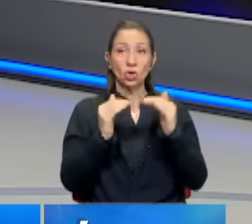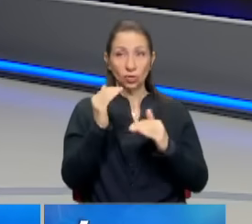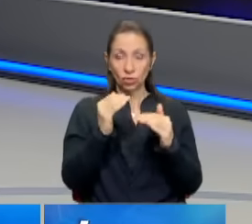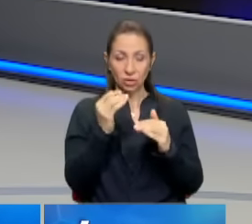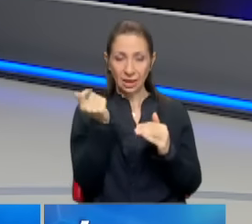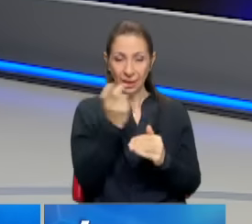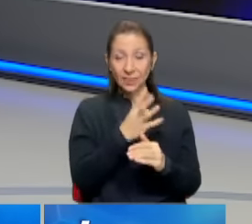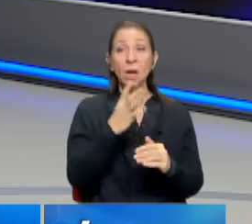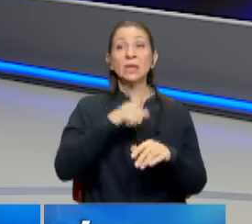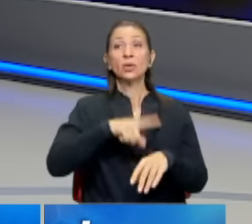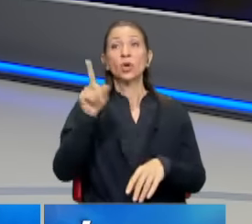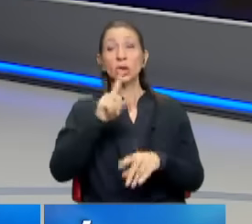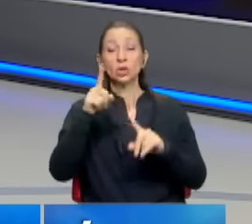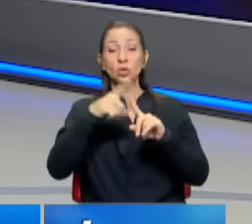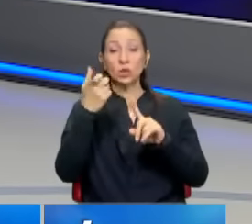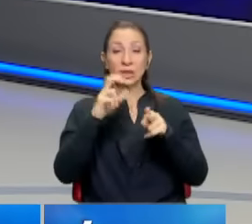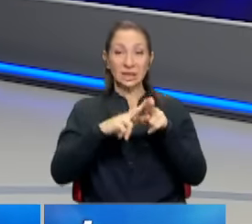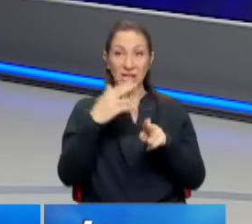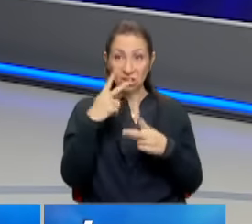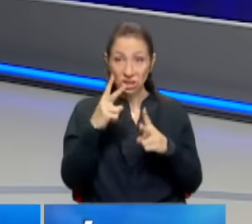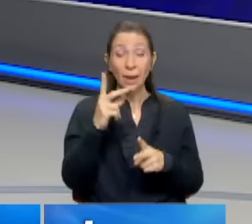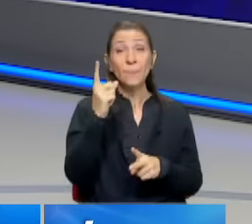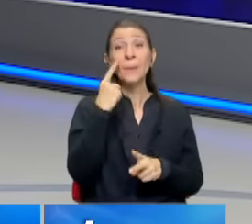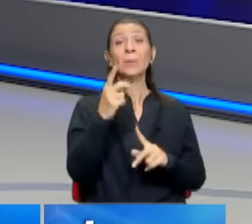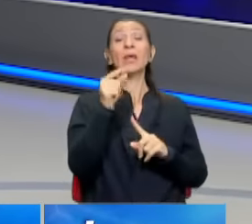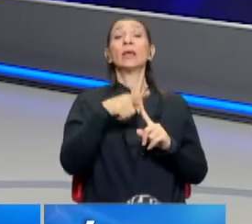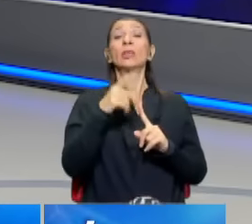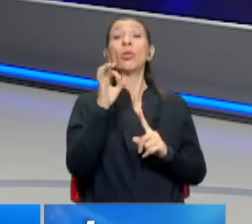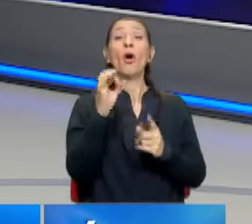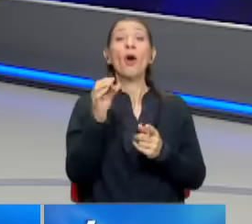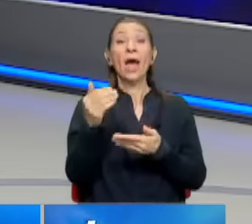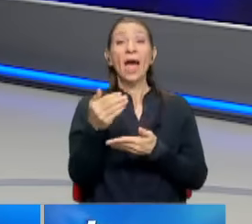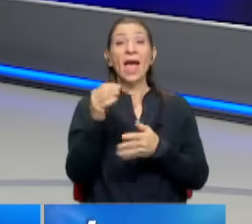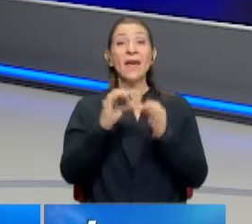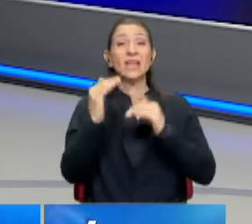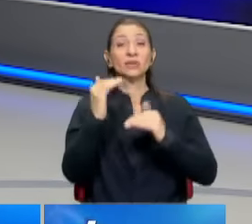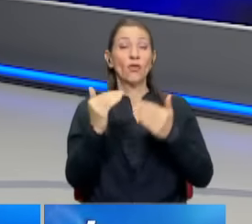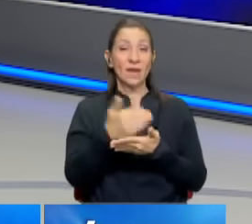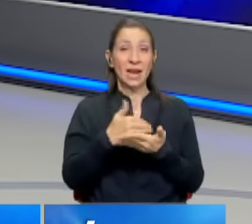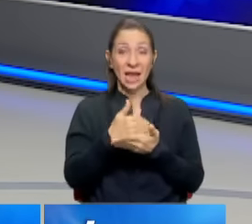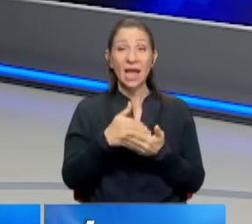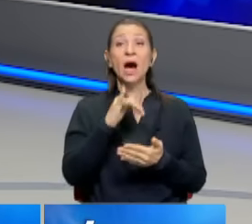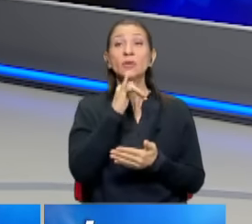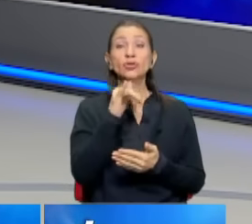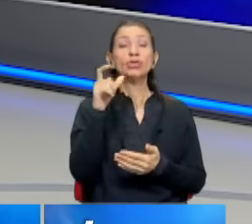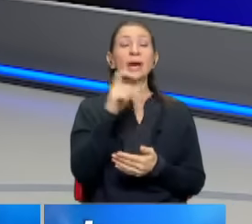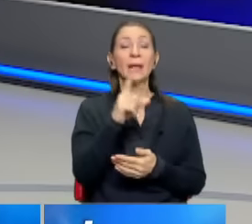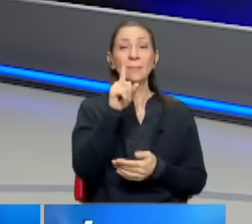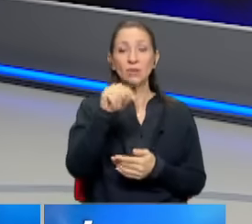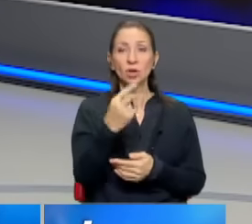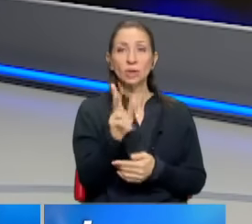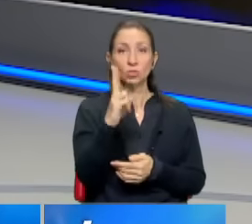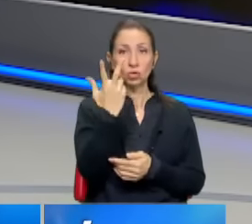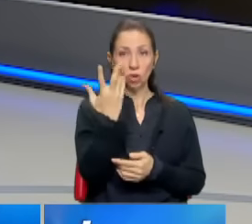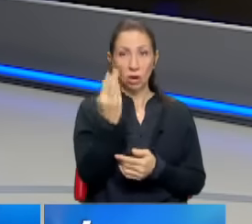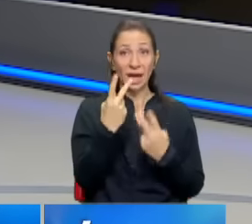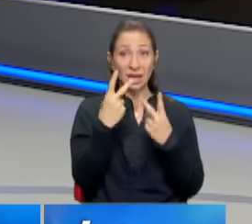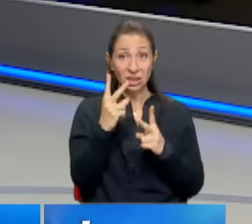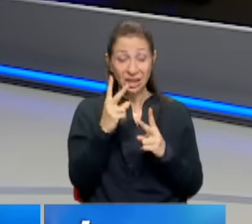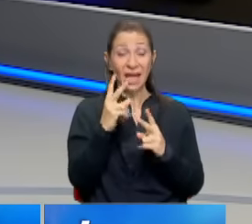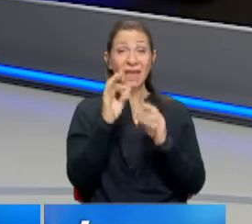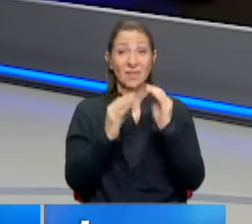10'da da TÜİK açıklayacak. Gelin bakalım birlikte önce İTO'nun enflasyon verileriyle. İTO Ağustos ayında %1,73 olarak